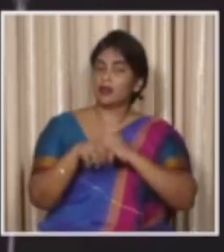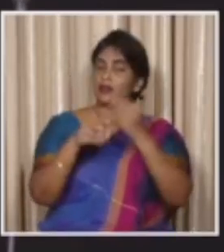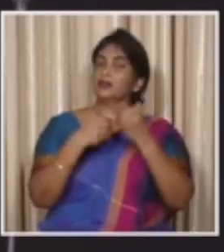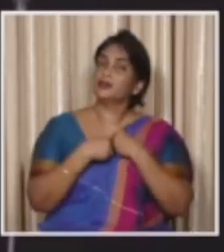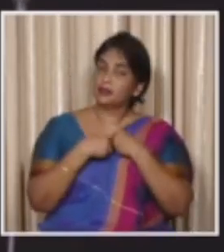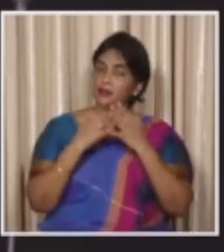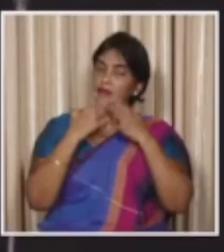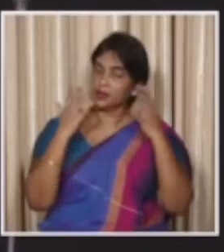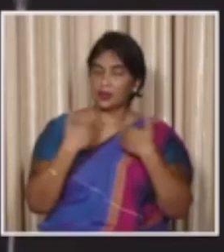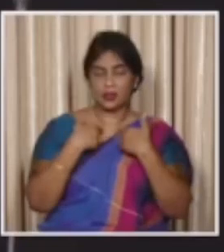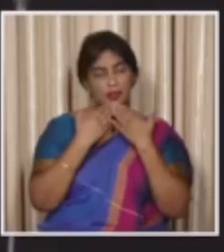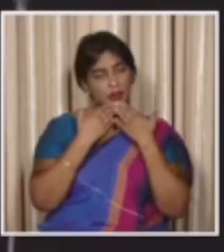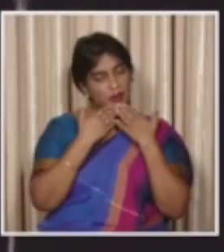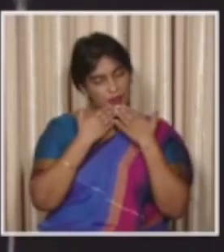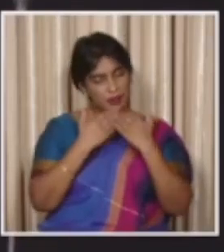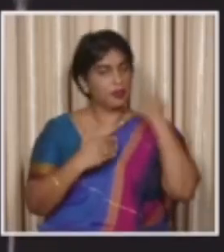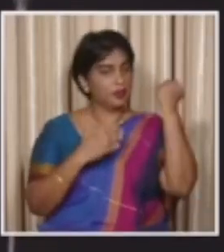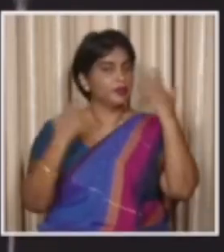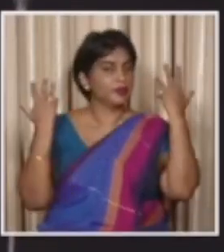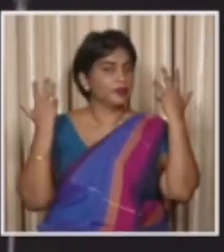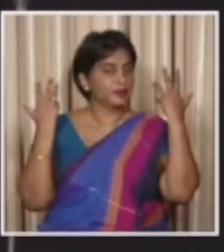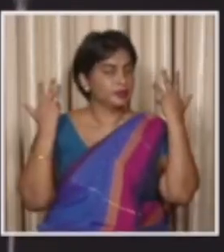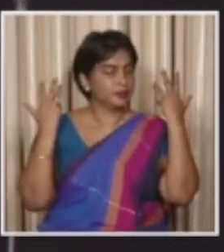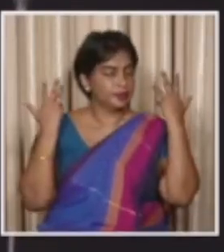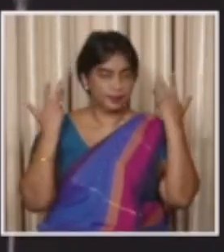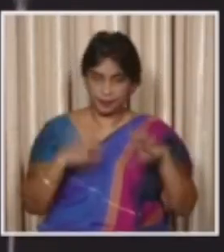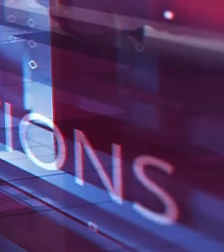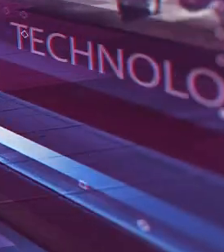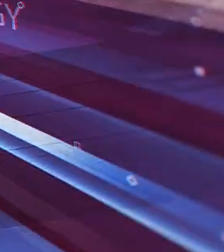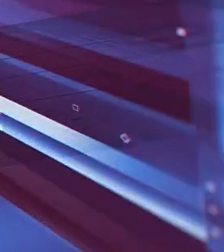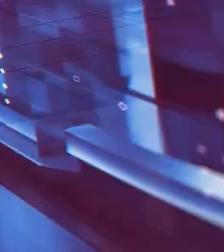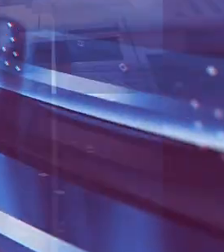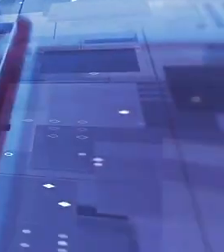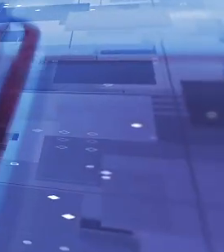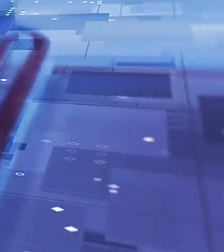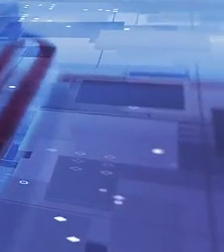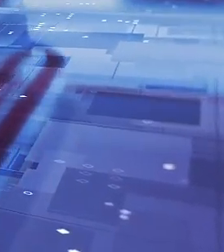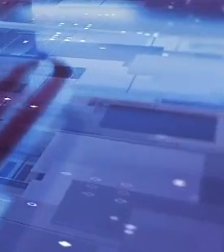අවස්ථාව ලබා දුන ගැන ඔබතුමාට ස්තුති වමමින් මගේ වචන සම්ප්‍රේෂණය සමාප්ත කරනවා.